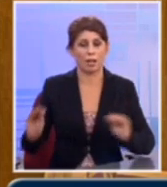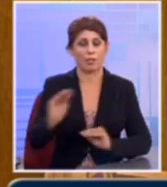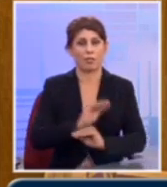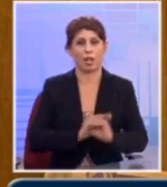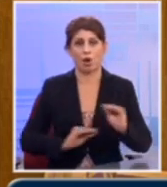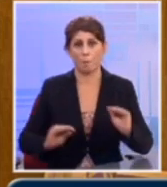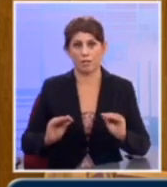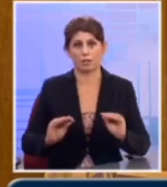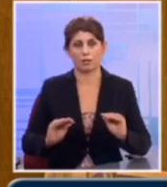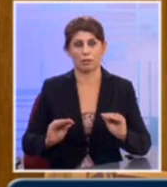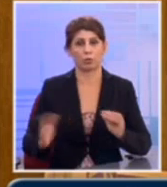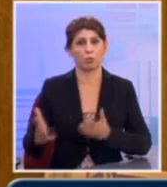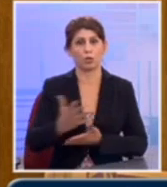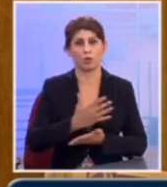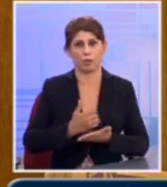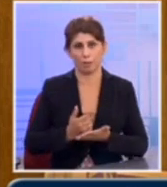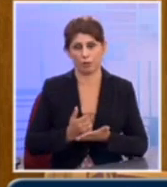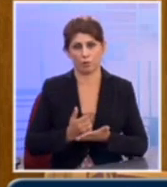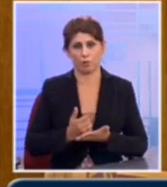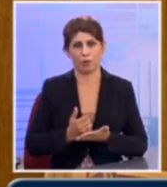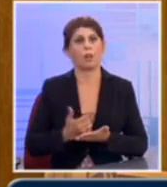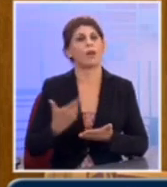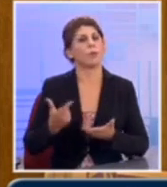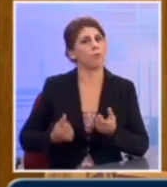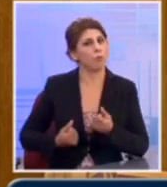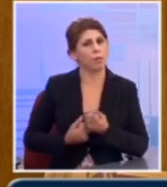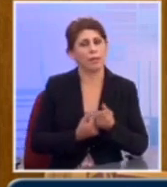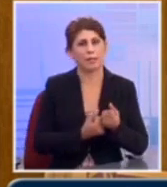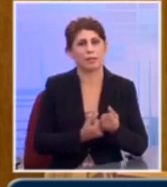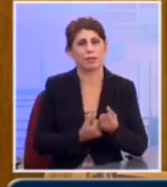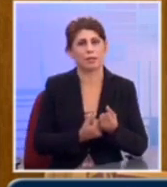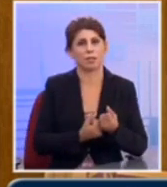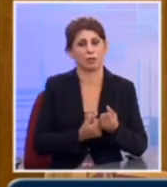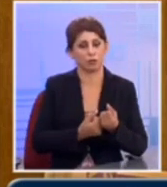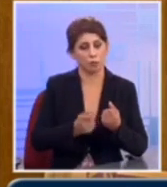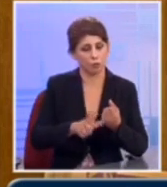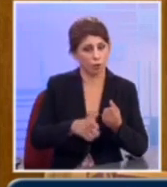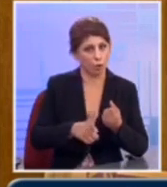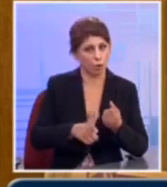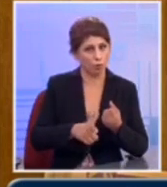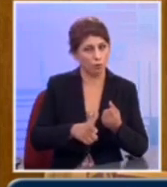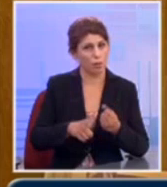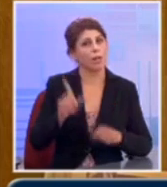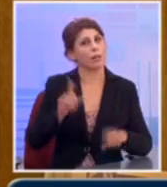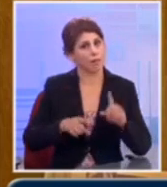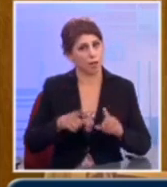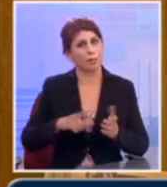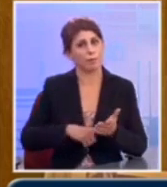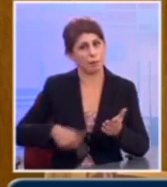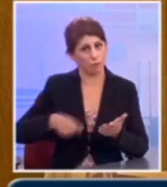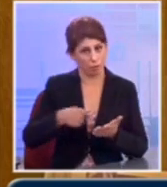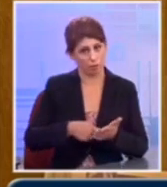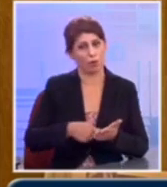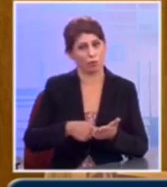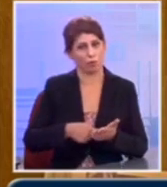αναδιανομής του εισοδήματος που θα ενισχύει τους κάτω και κάποιοι βέβαια θα πρέπει να το πληρώσουν